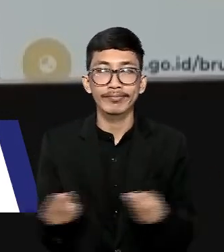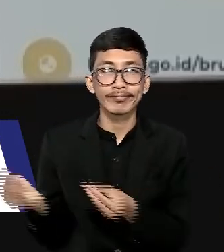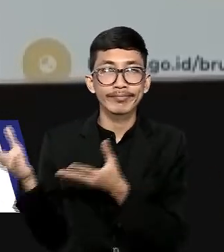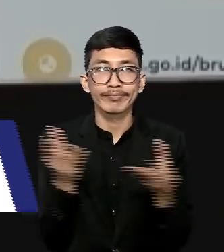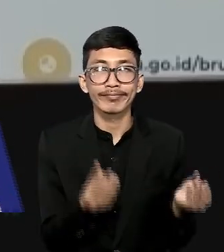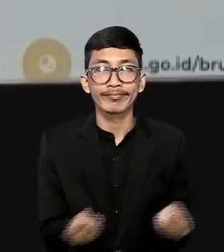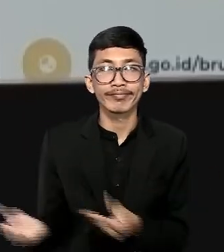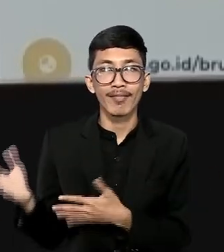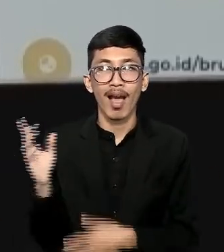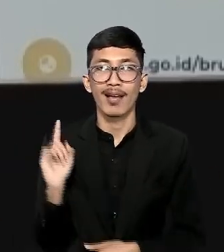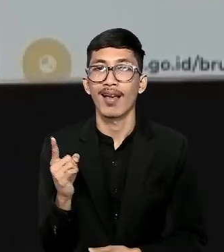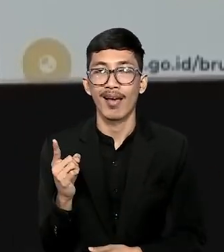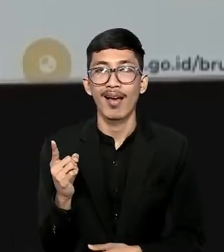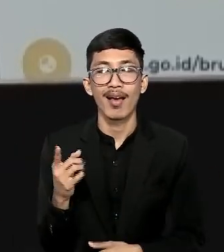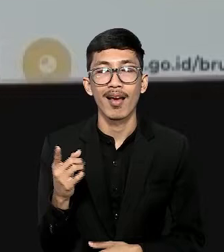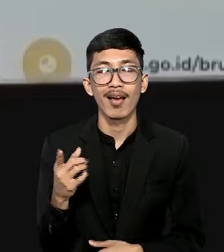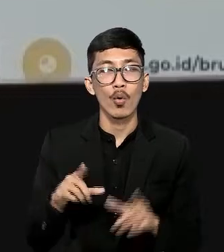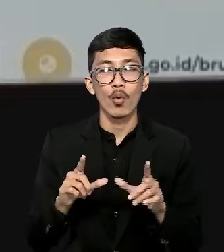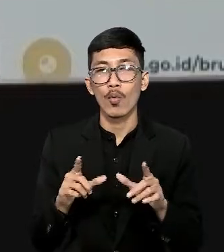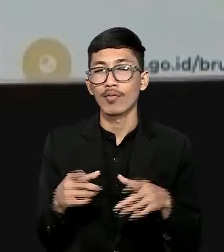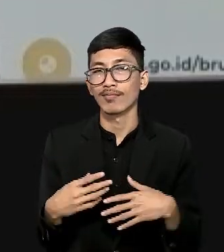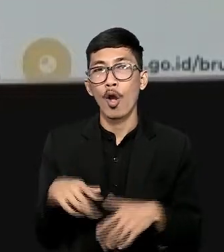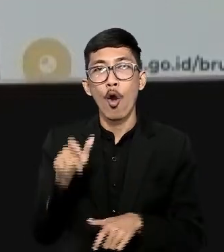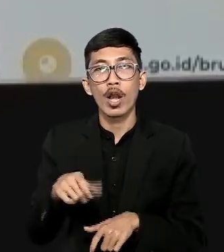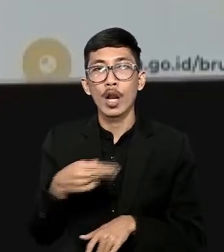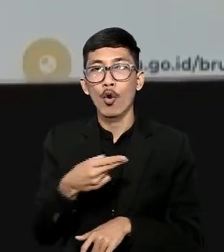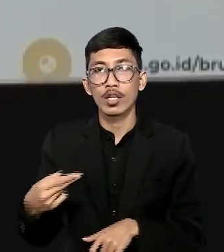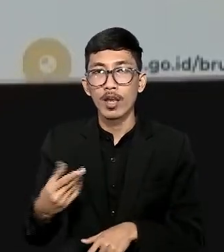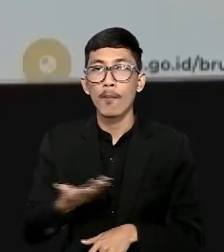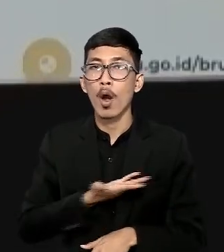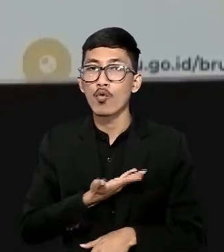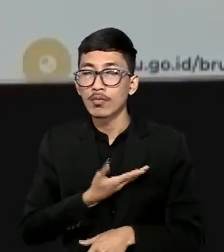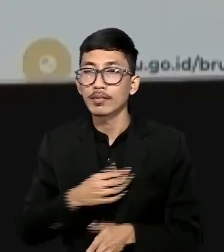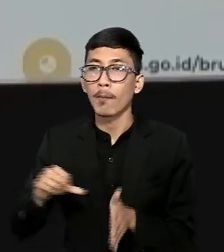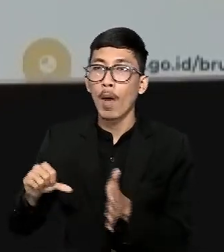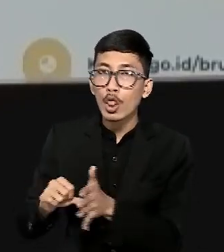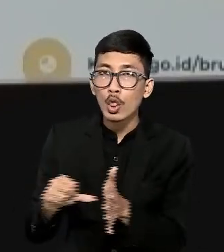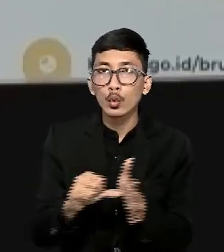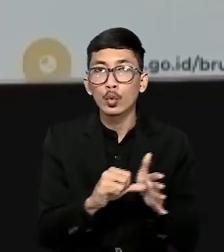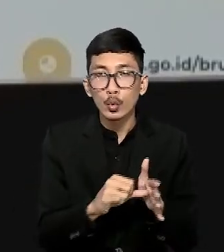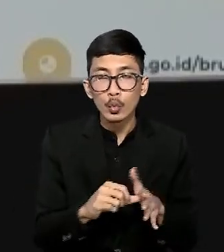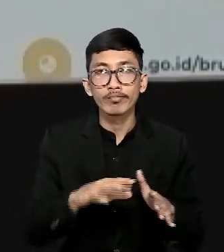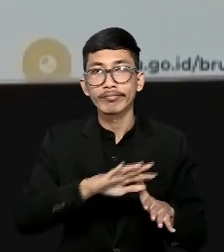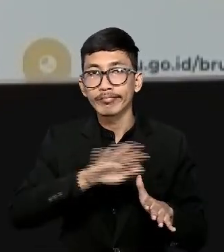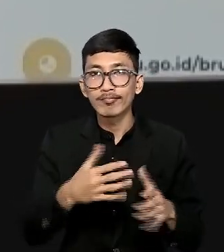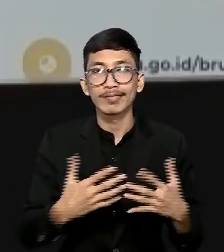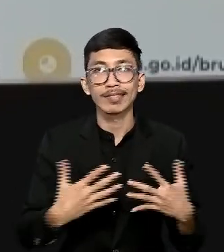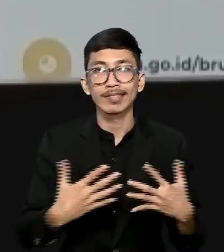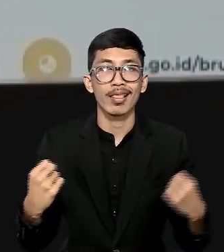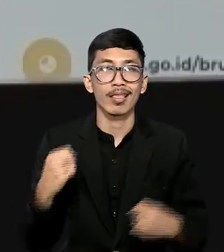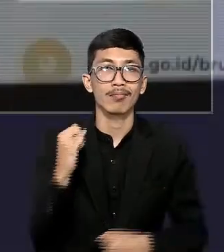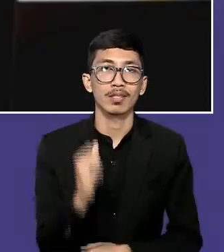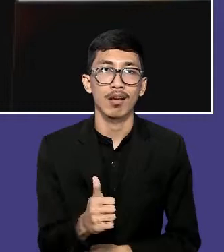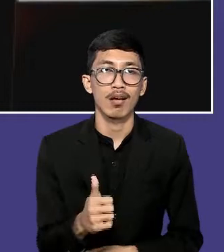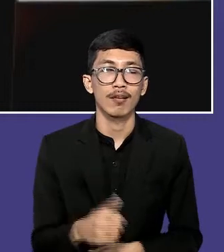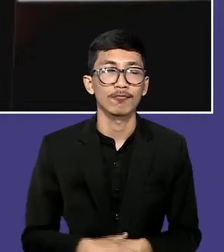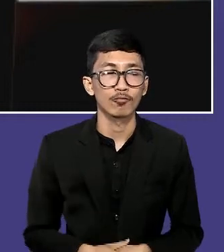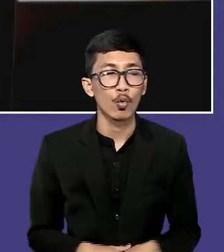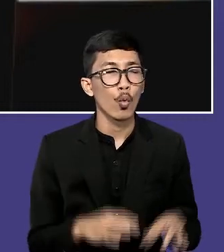WNI sehingga mereka bisa kembali pulih dan sehat rupanya budaya gotong-royong dibawa ke sana juga ya